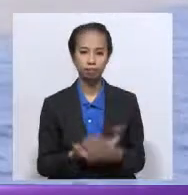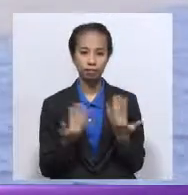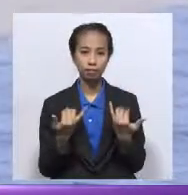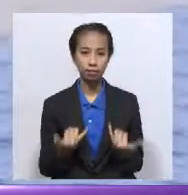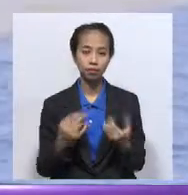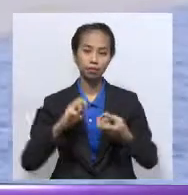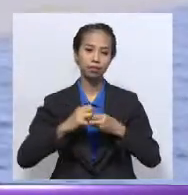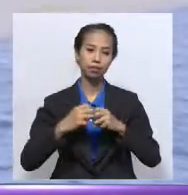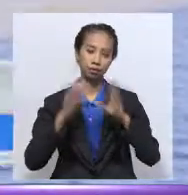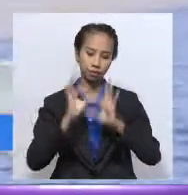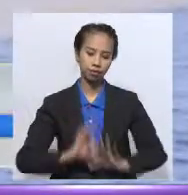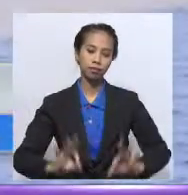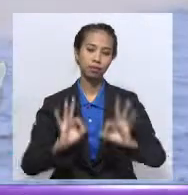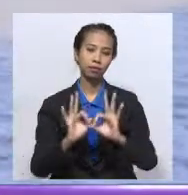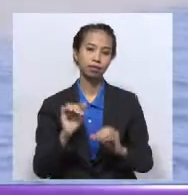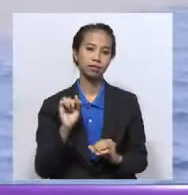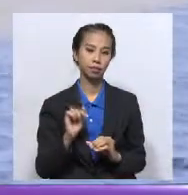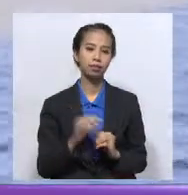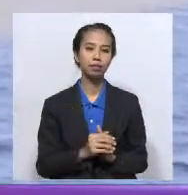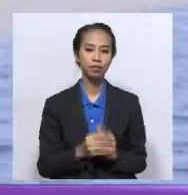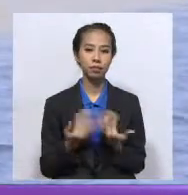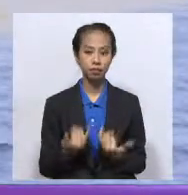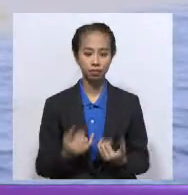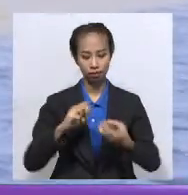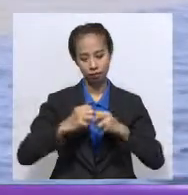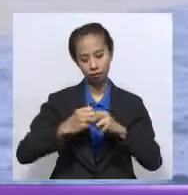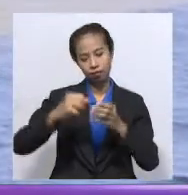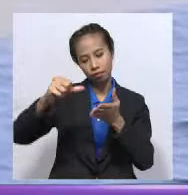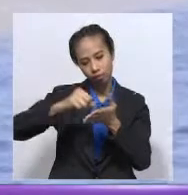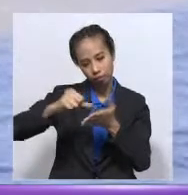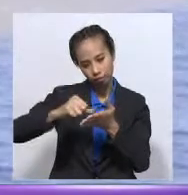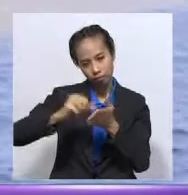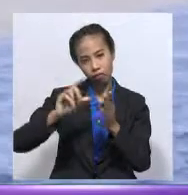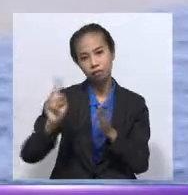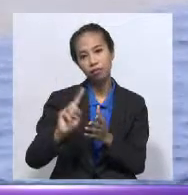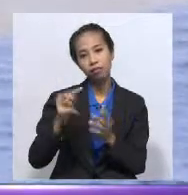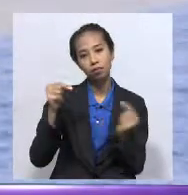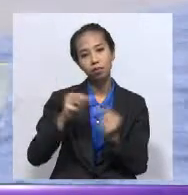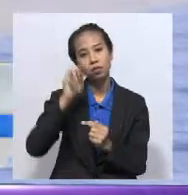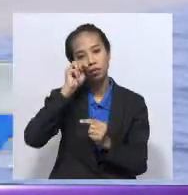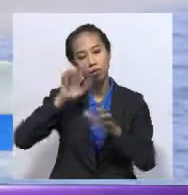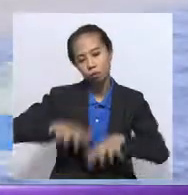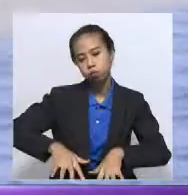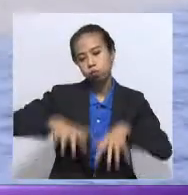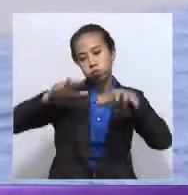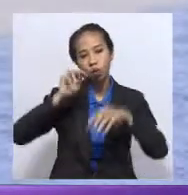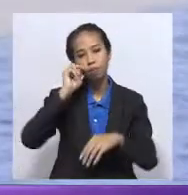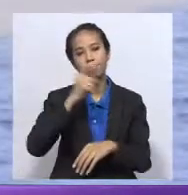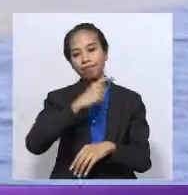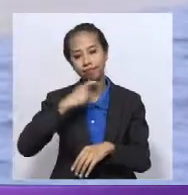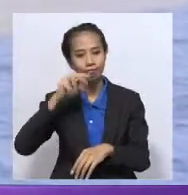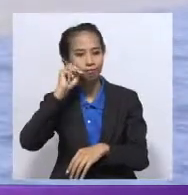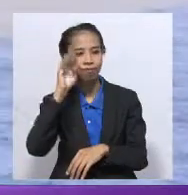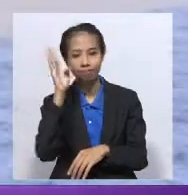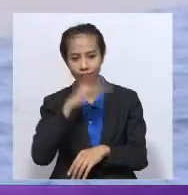หนึ่งปัญหาสำคัญนะคะที่จังหวัดเพชรบุรีค่ะต้องได้รับการแก้ไขปัญหาอย่างจริงจังคือปัญหาน้ำท่วมน้ำแล้งรวมไปถึงน้ำเน่าเสียค่ะ